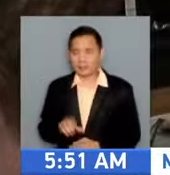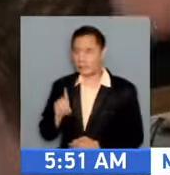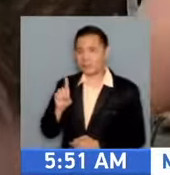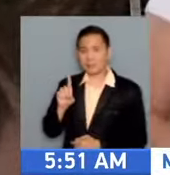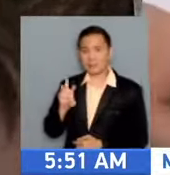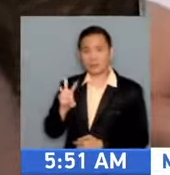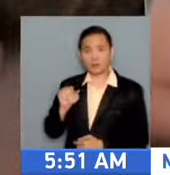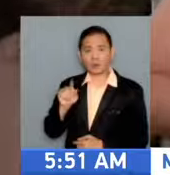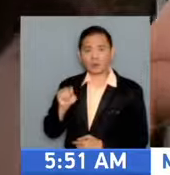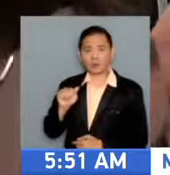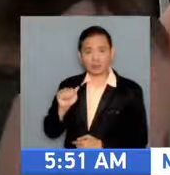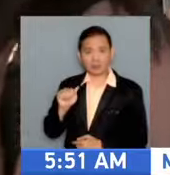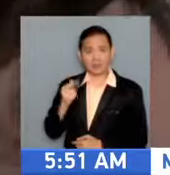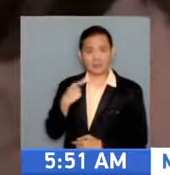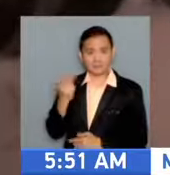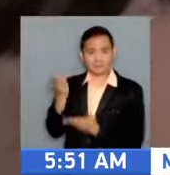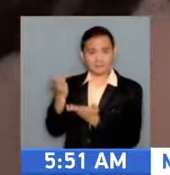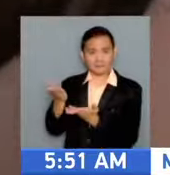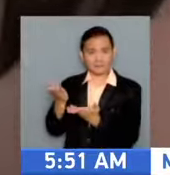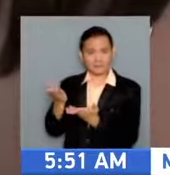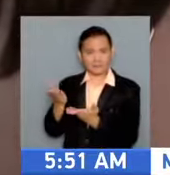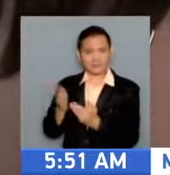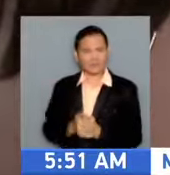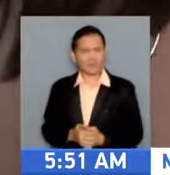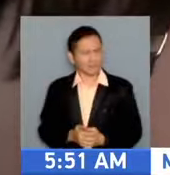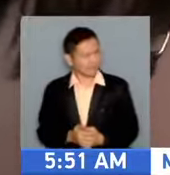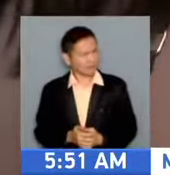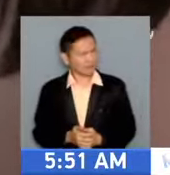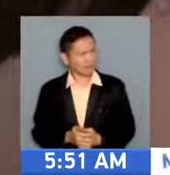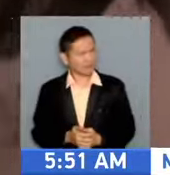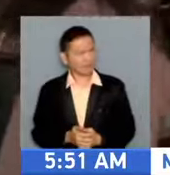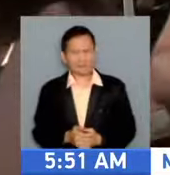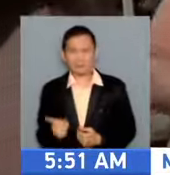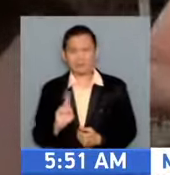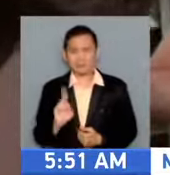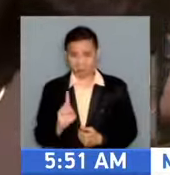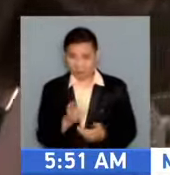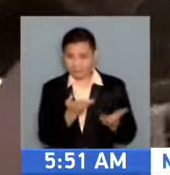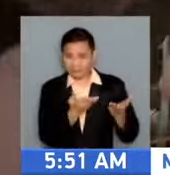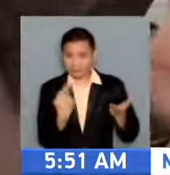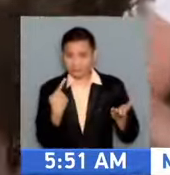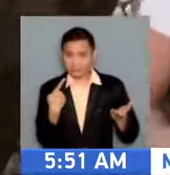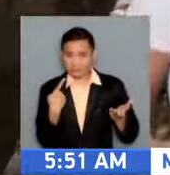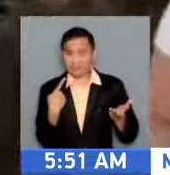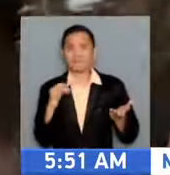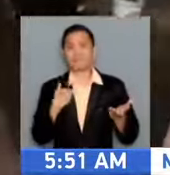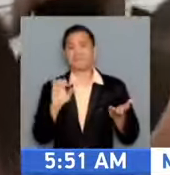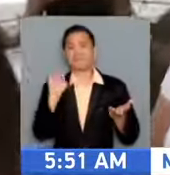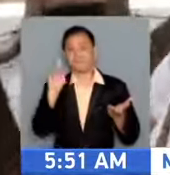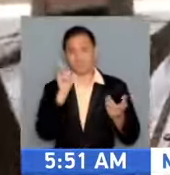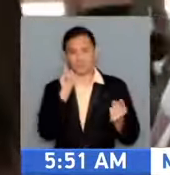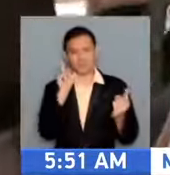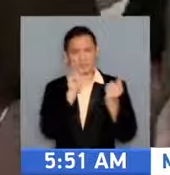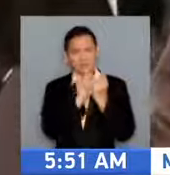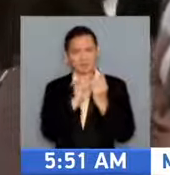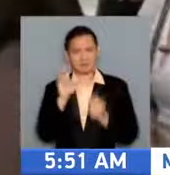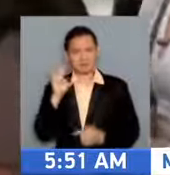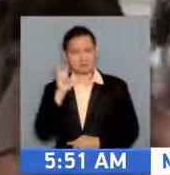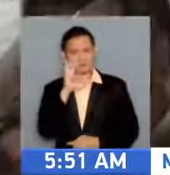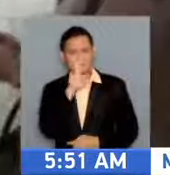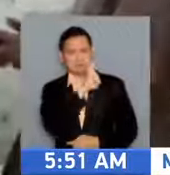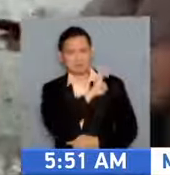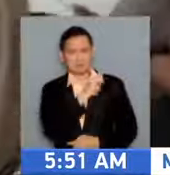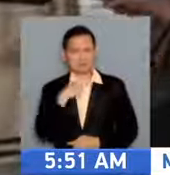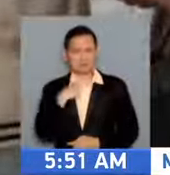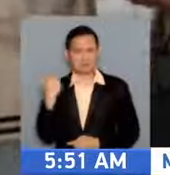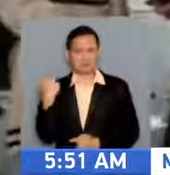siya. Diwata? Andun siya, ma'am? Opo. Sige, puntahan. Weird. Nakakapagtaka lang yung pila na to. Sino kaya yung